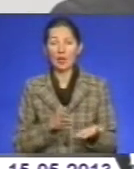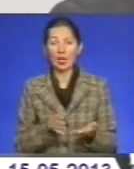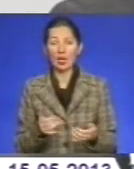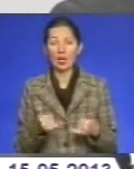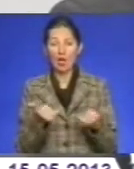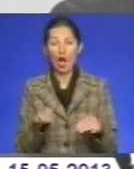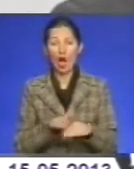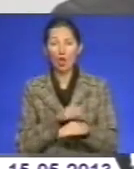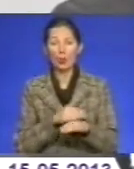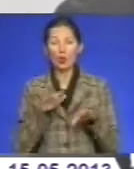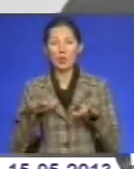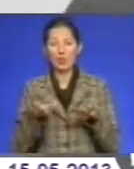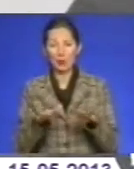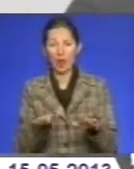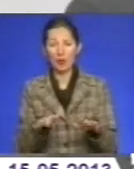справі.